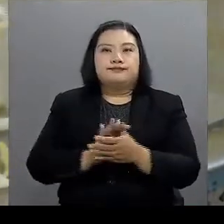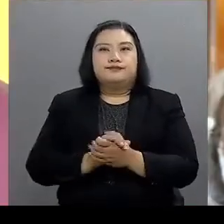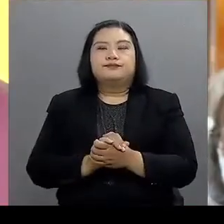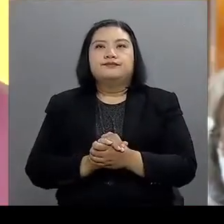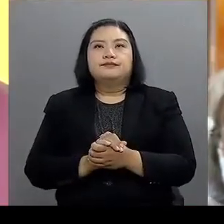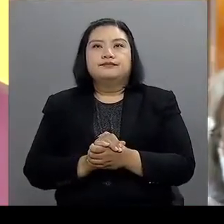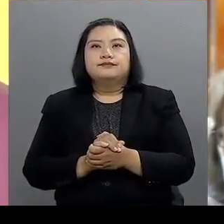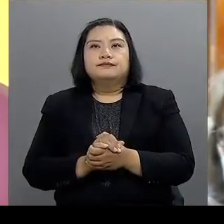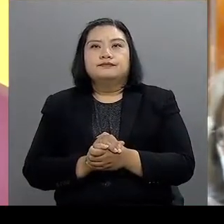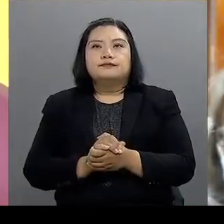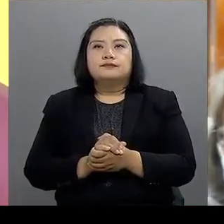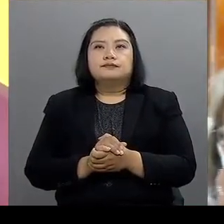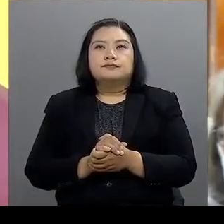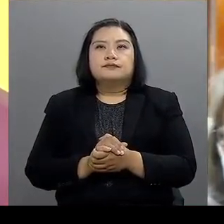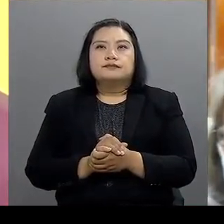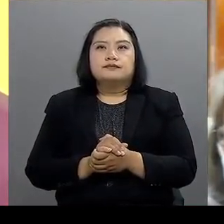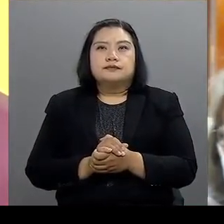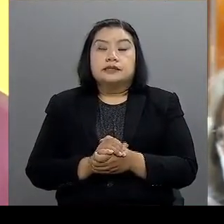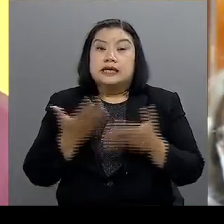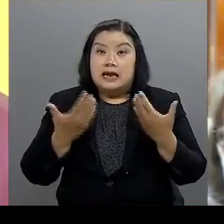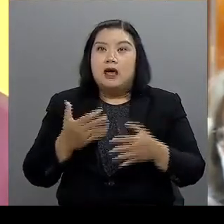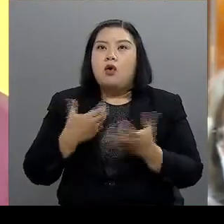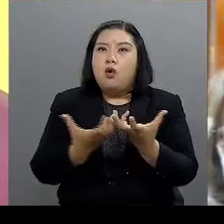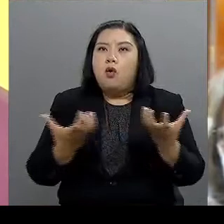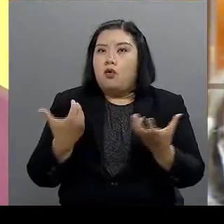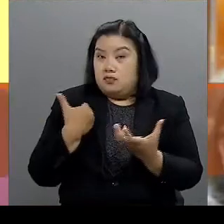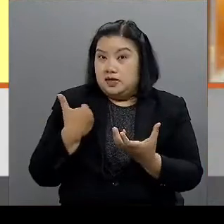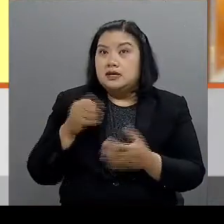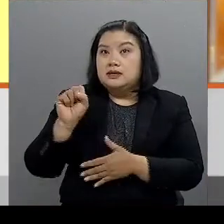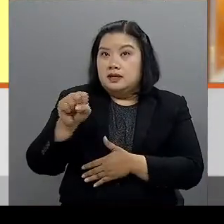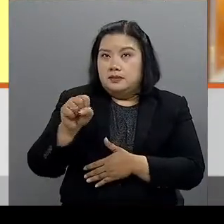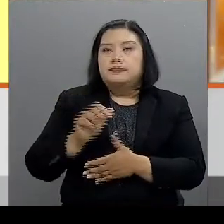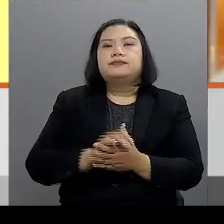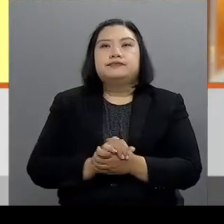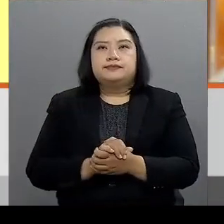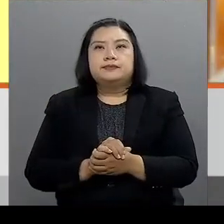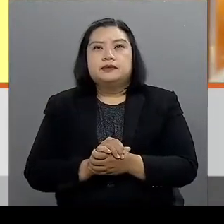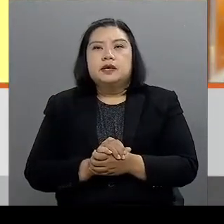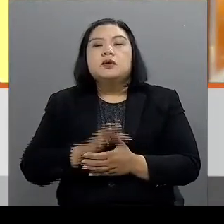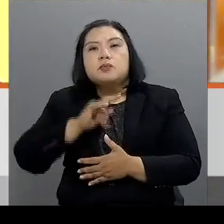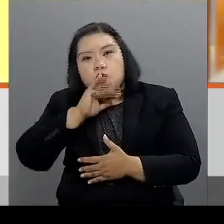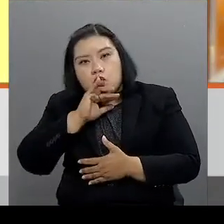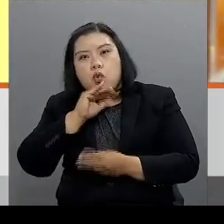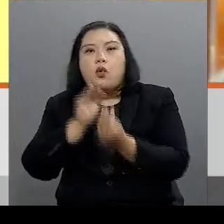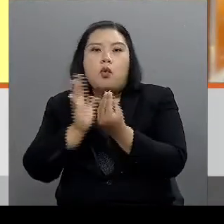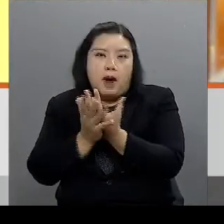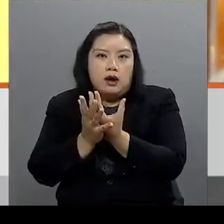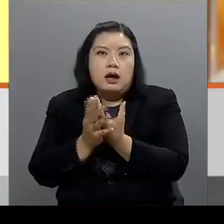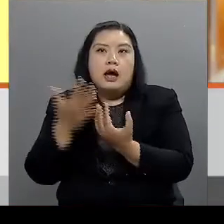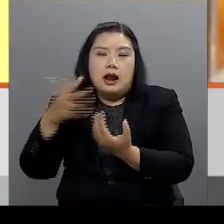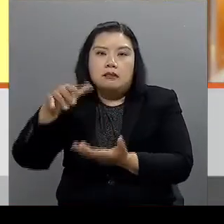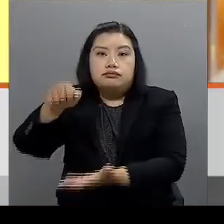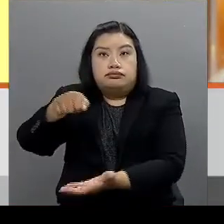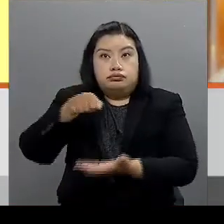เมื่อเขามีวัตถุดิบพันแล้วแล้วก็เขามีอันอย่างเขาได้เป็นหมูเป็นผักเป็นไก่ไปเงินตัวนั้นเก็บไ